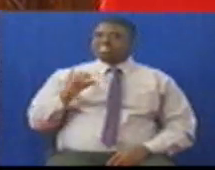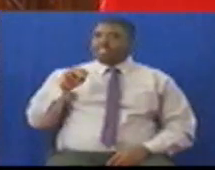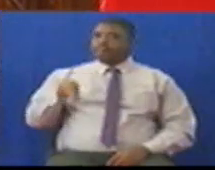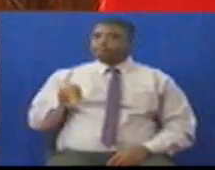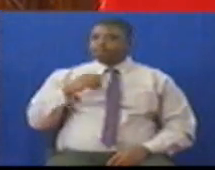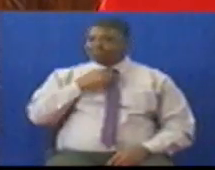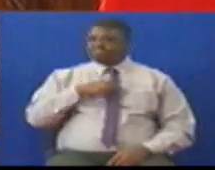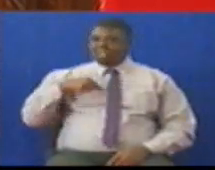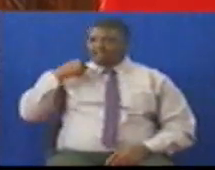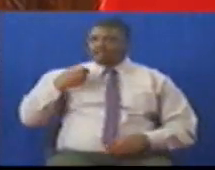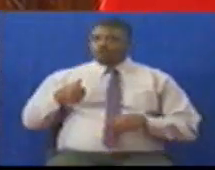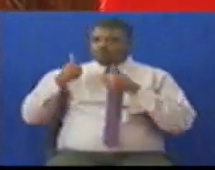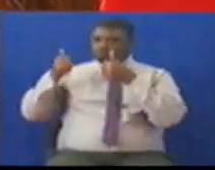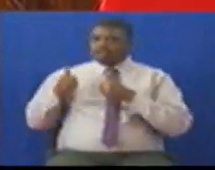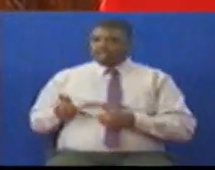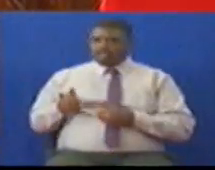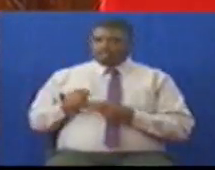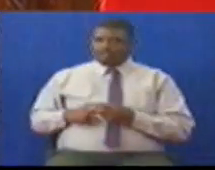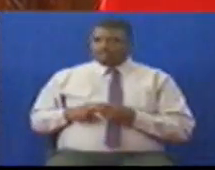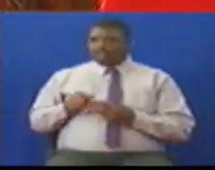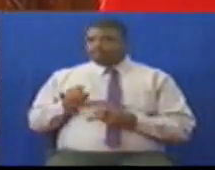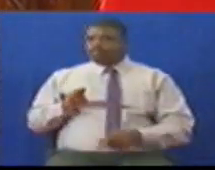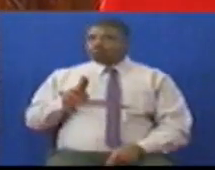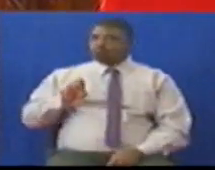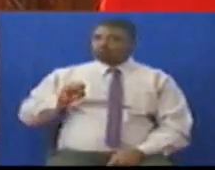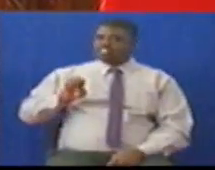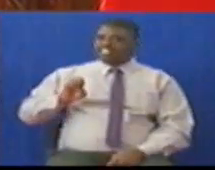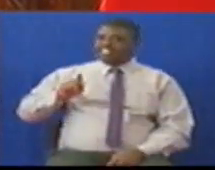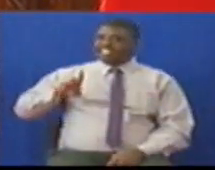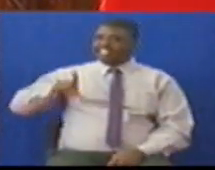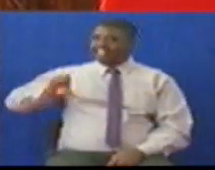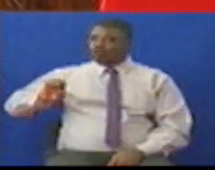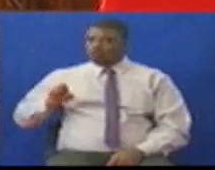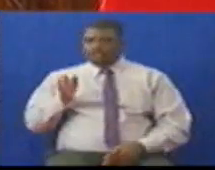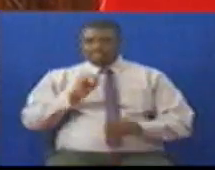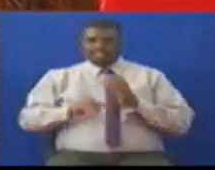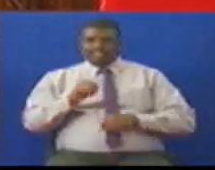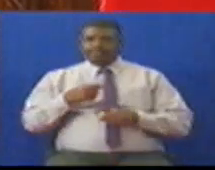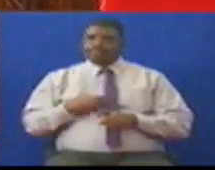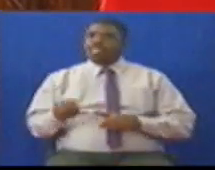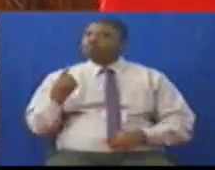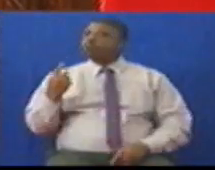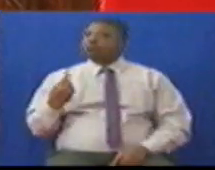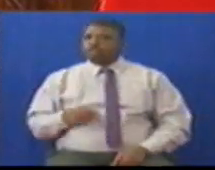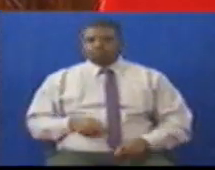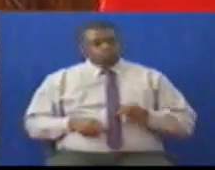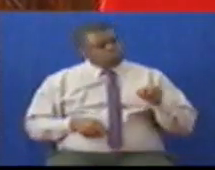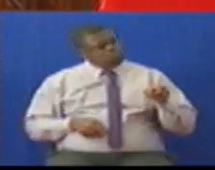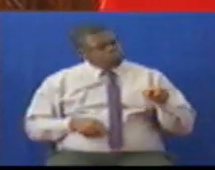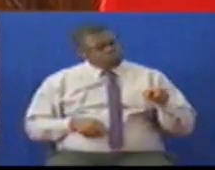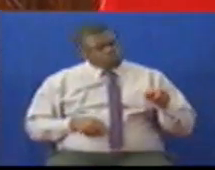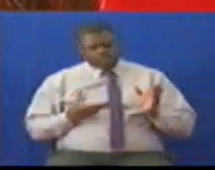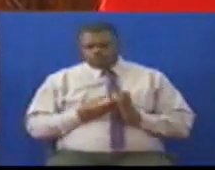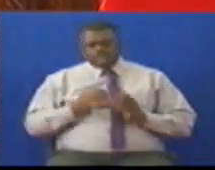hofu kujitangaza kuwa ni mbunge ajaye wa jimbo la Busekelo, na alichangia mabati 100. Huyu dedi pamoja na mke ambaye pia ni dedi wa